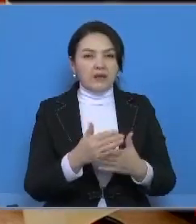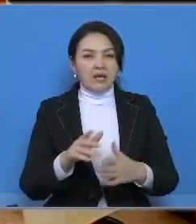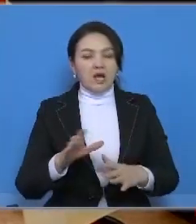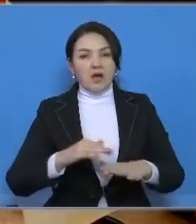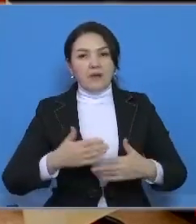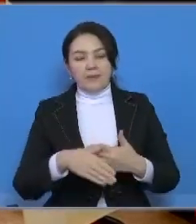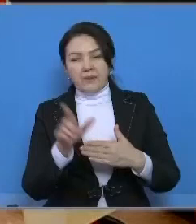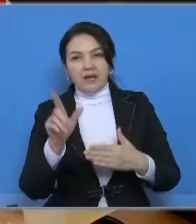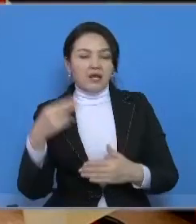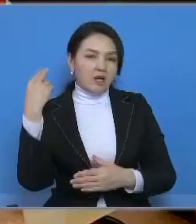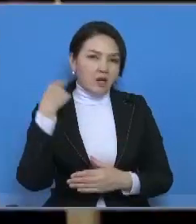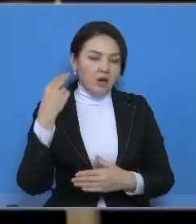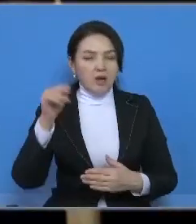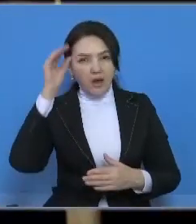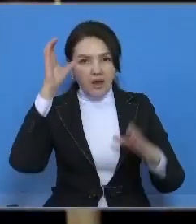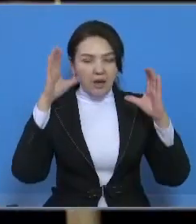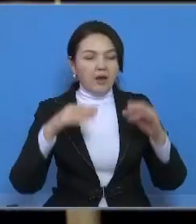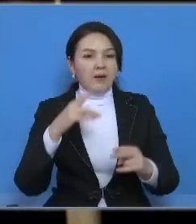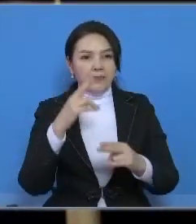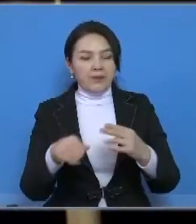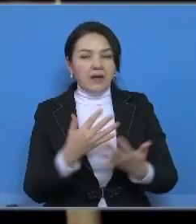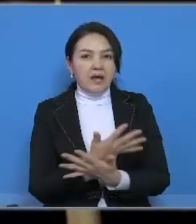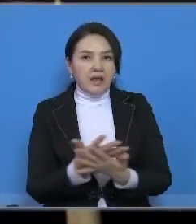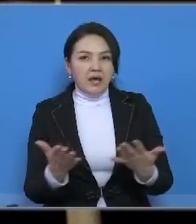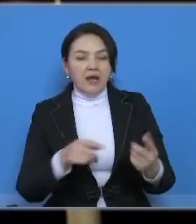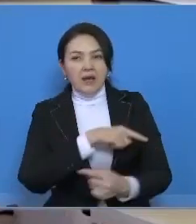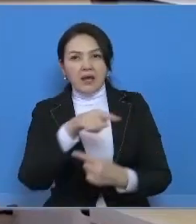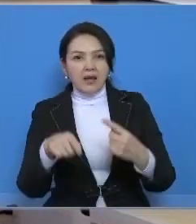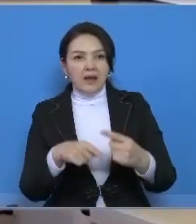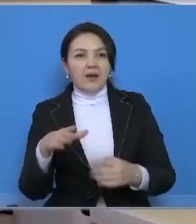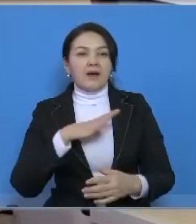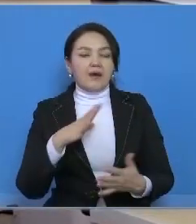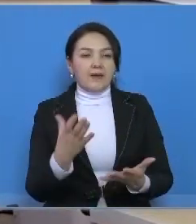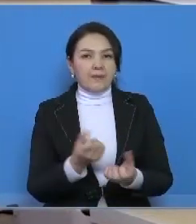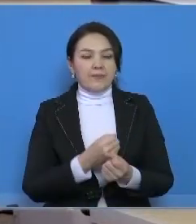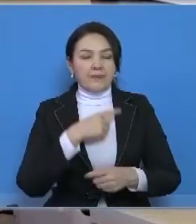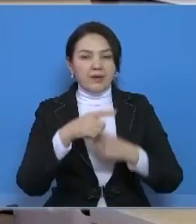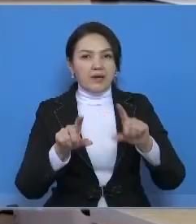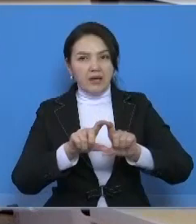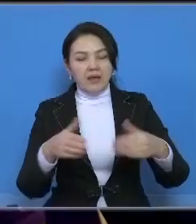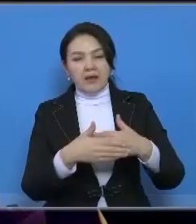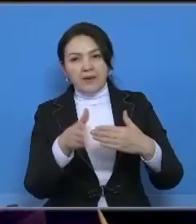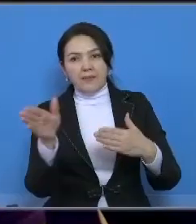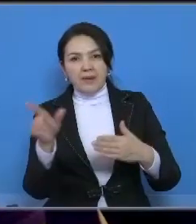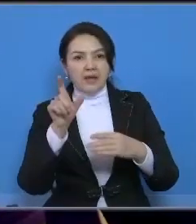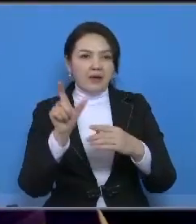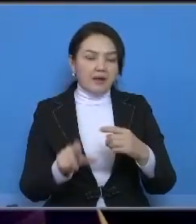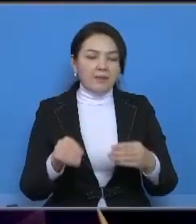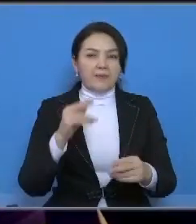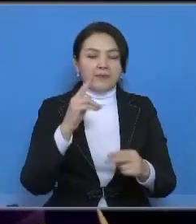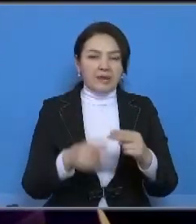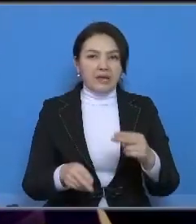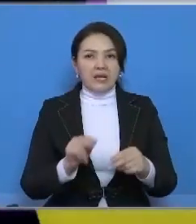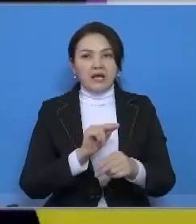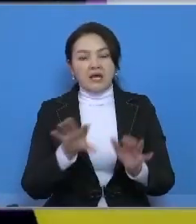одан бөлек шетелдік белді оқу орындарын аяқтап, түрлі саланың кәсіби маманы атанды. Болашақ мектеп бітірушілер үшін мамандық таңдаудың